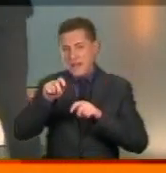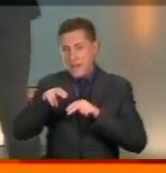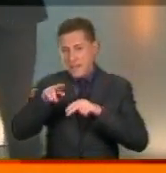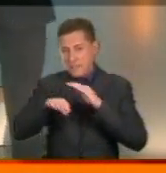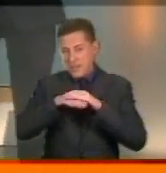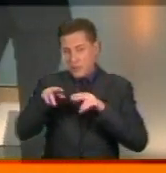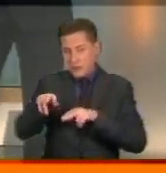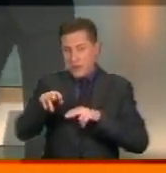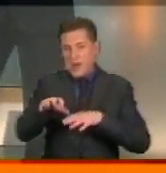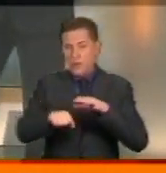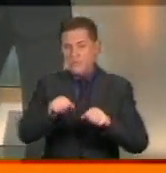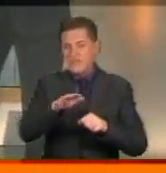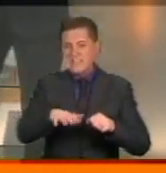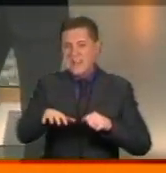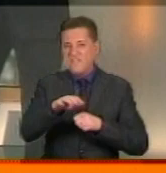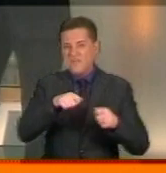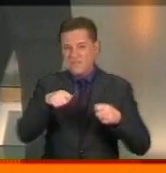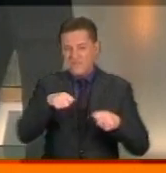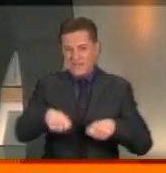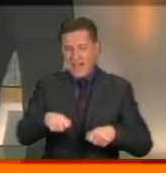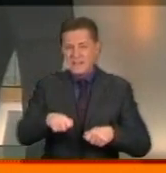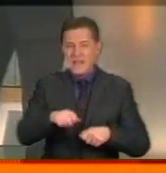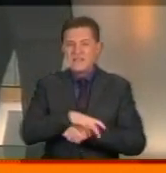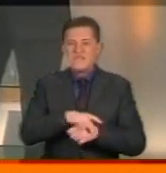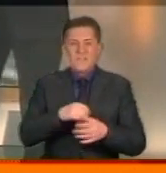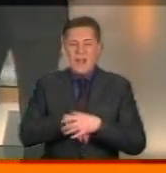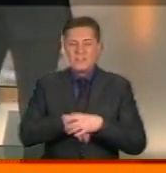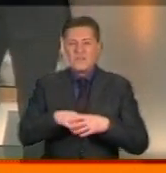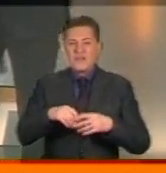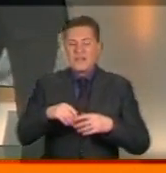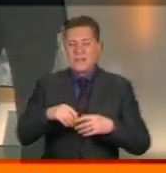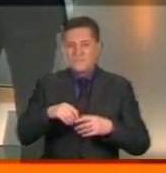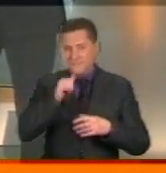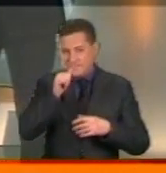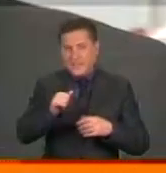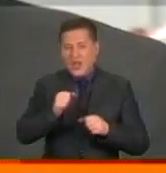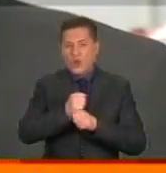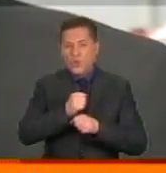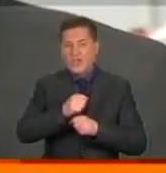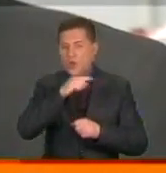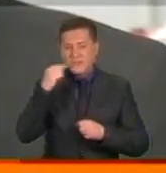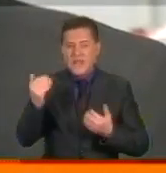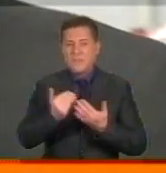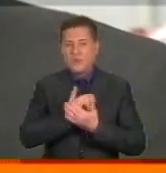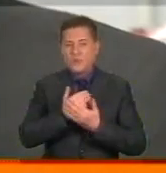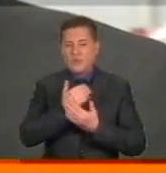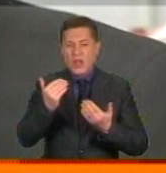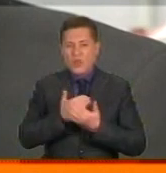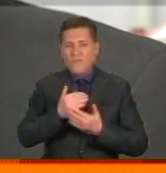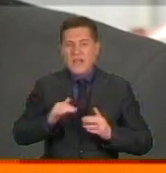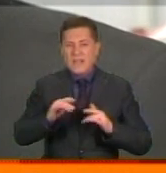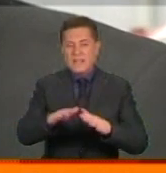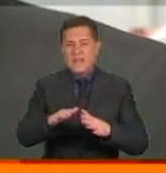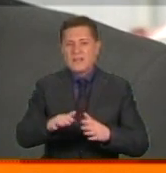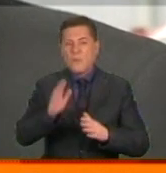окупаційній владі. Це дещо зв'язувало руки. І от тепер Росія придумала новий хід. Вони зараз будуть намагатися